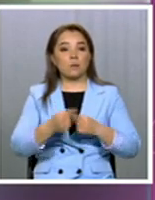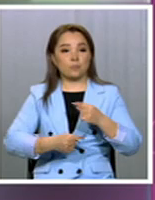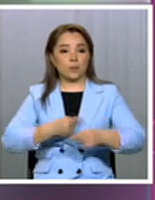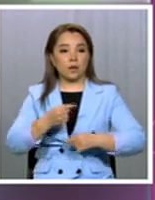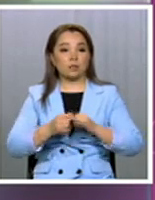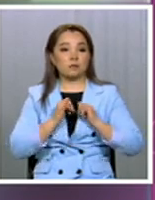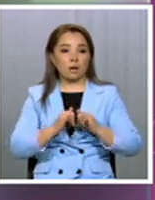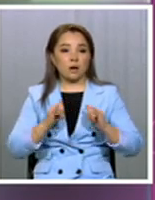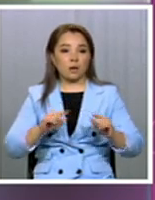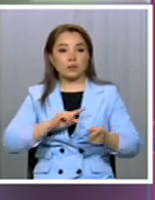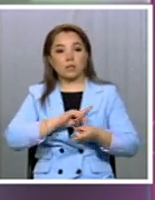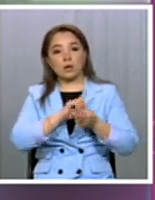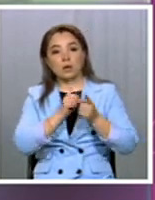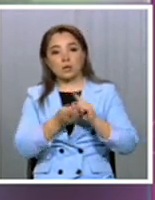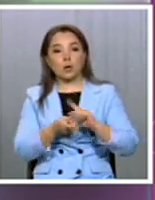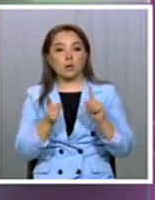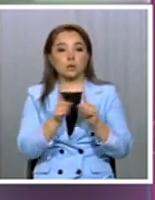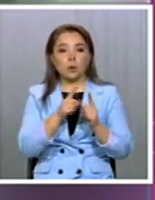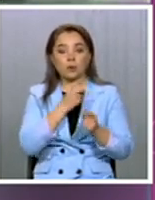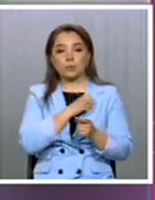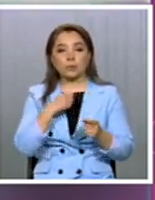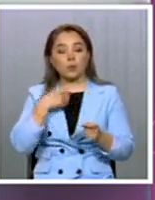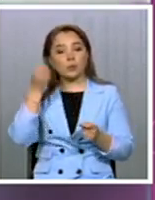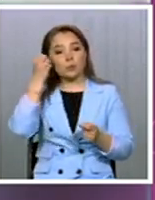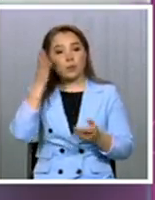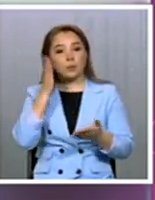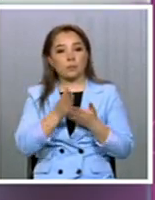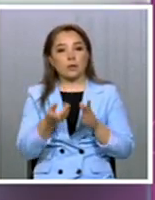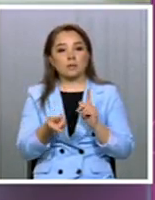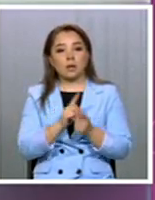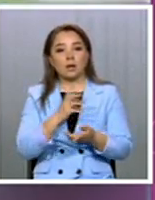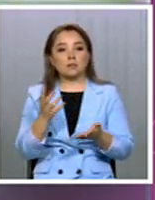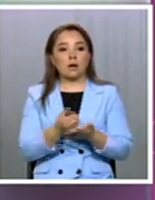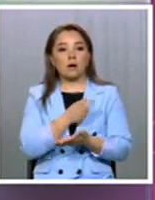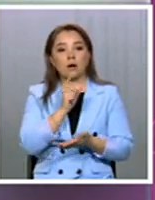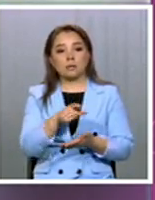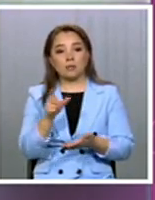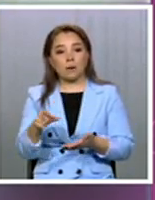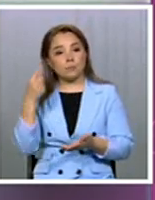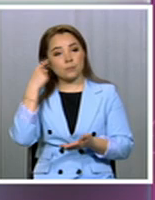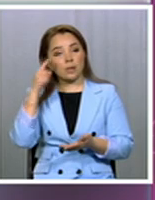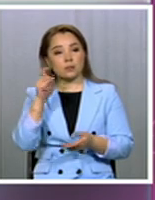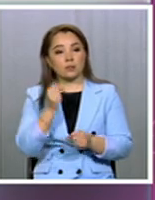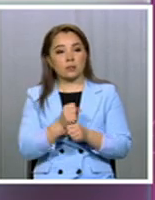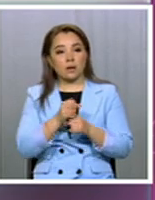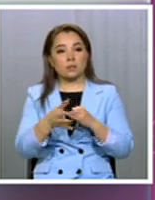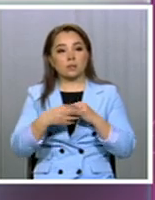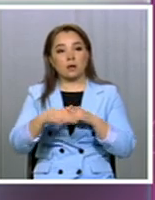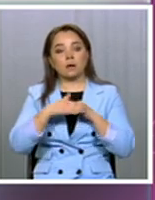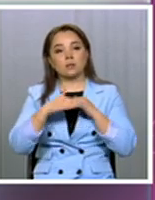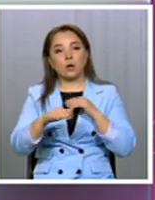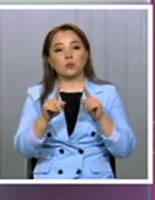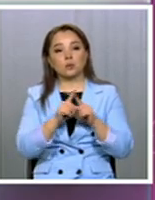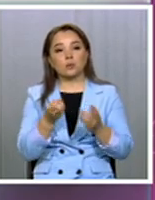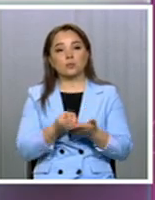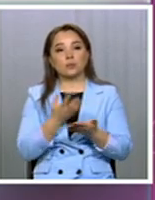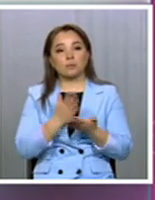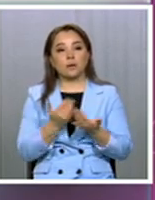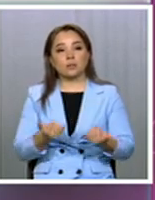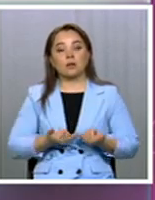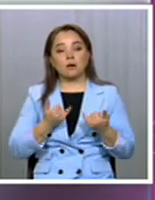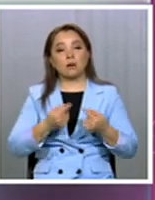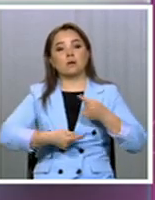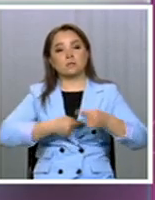тіршілік иелерінің ішіндегі ең ақылдысы болып табылатын адамзат баласы өз мекенін қаншалықты қадірлейді. Ғасырлар